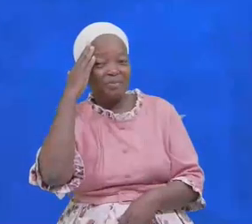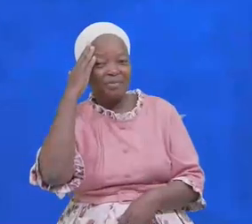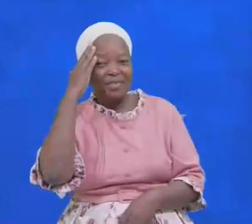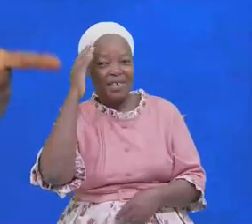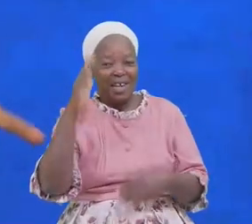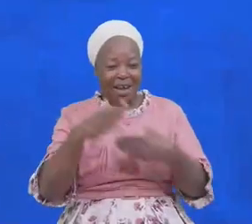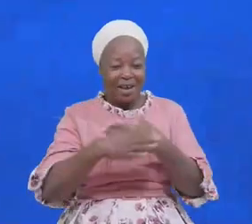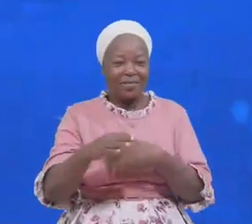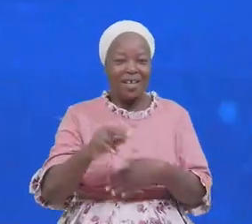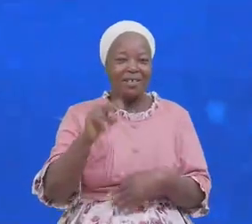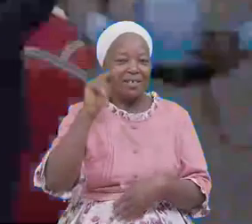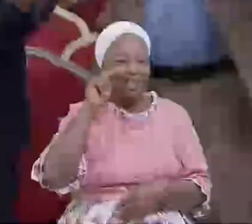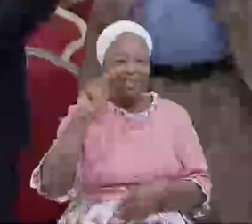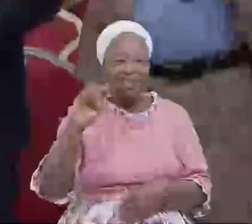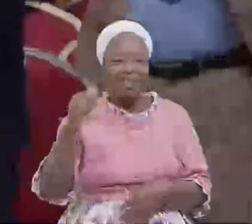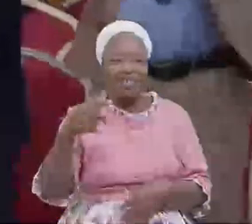Après le Nigeria, Ghana.